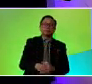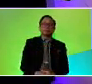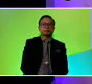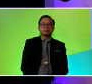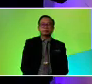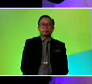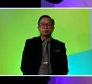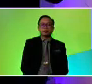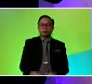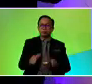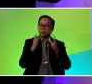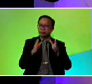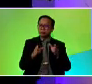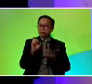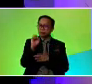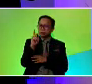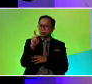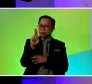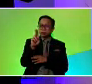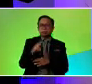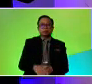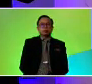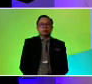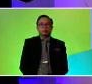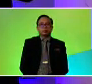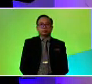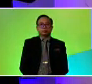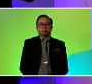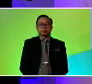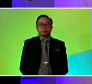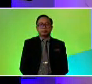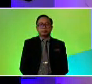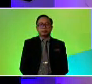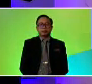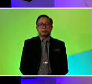gulungnya tidak berupaya contohnya Oke macam tadi lah saya ambil kesempatan